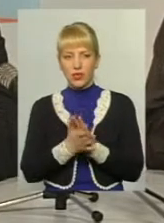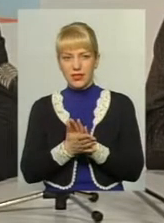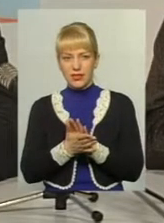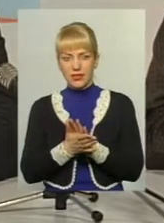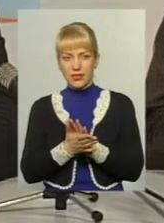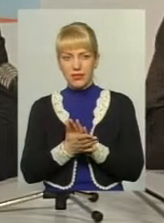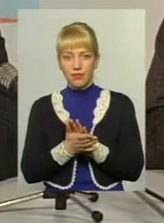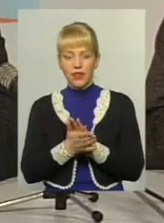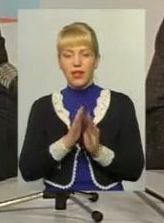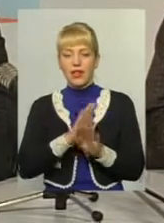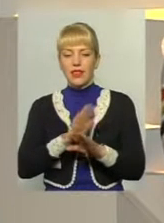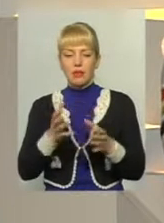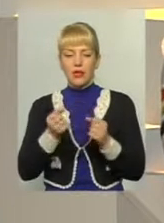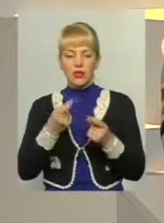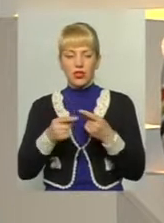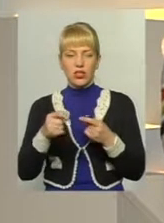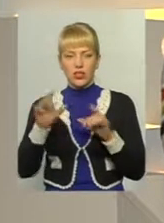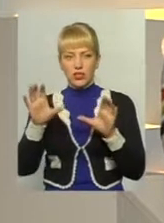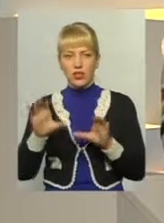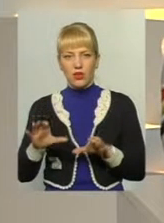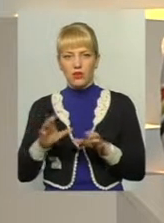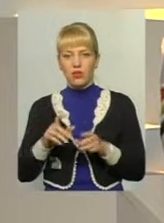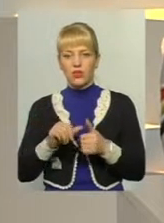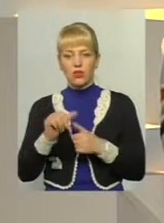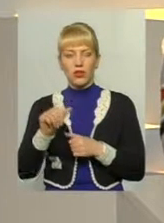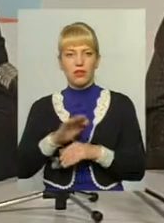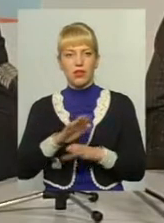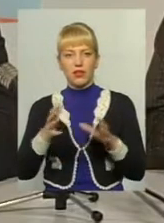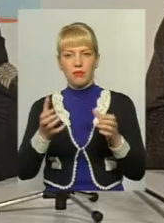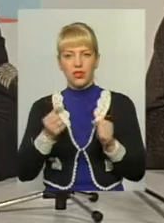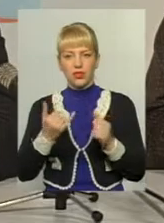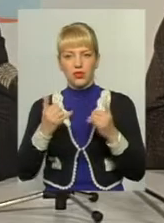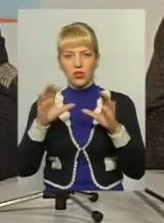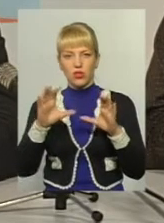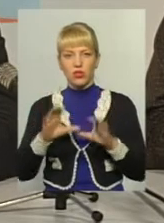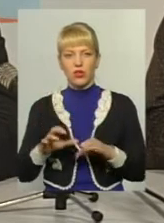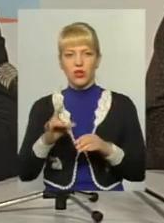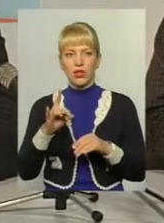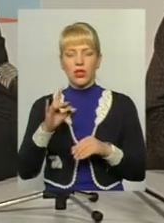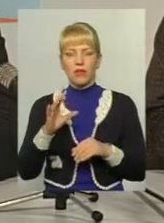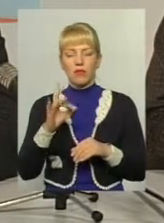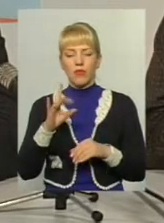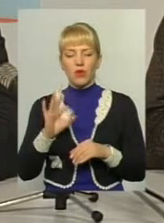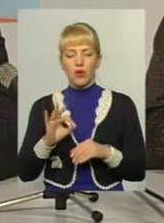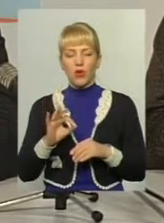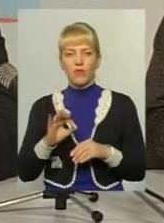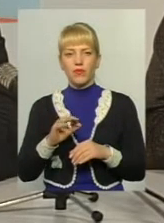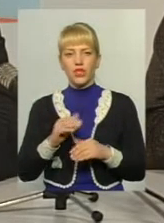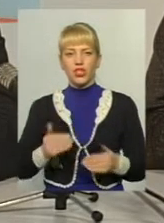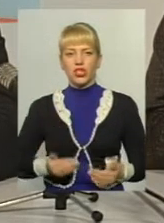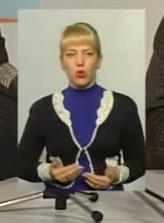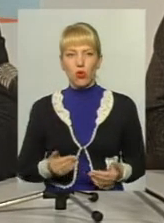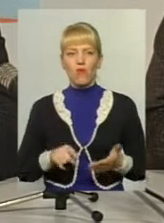наше. Оскільки були прийняті одні закони, а для виконання,